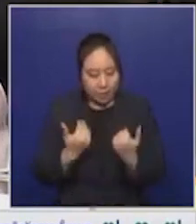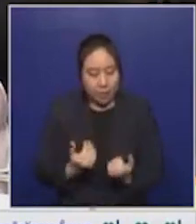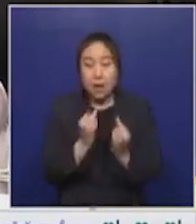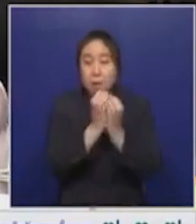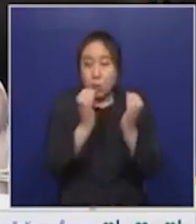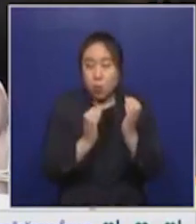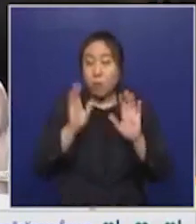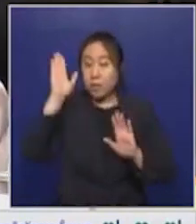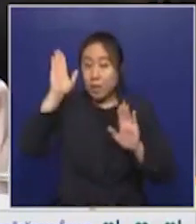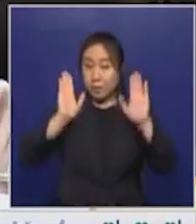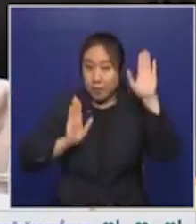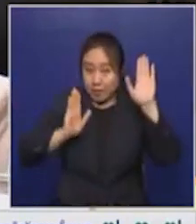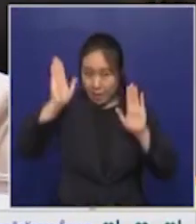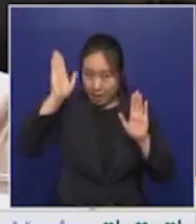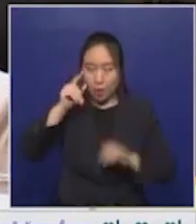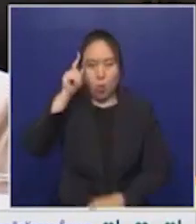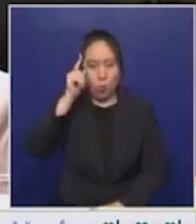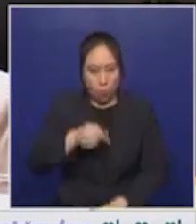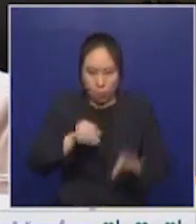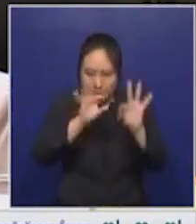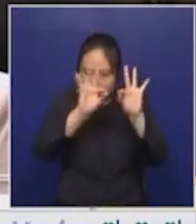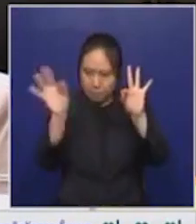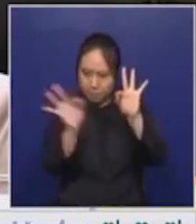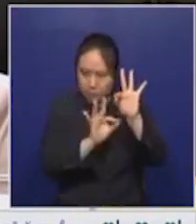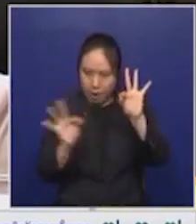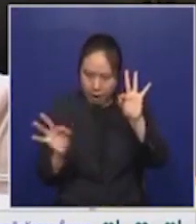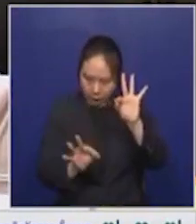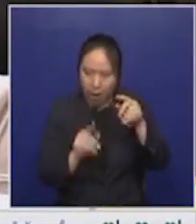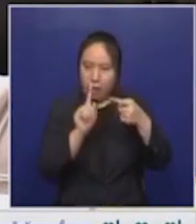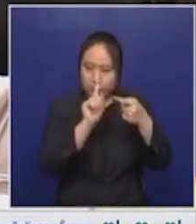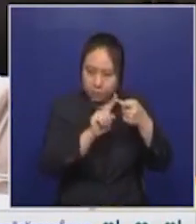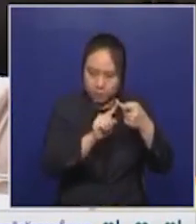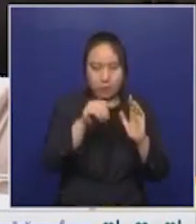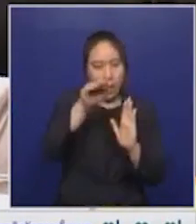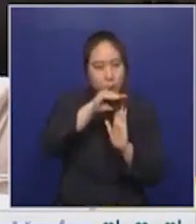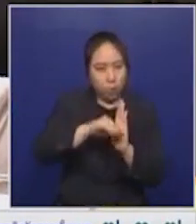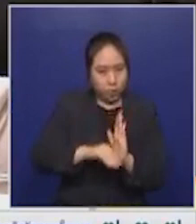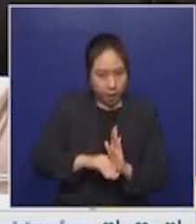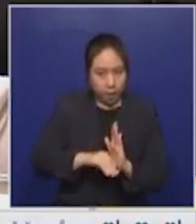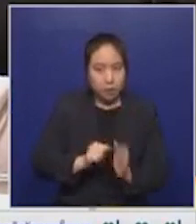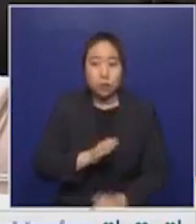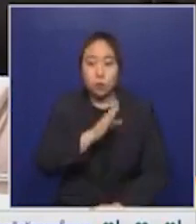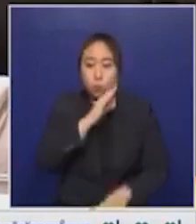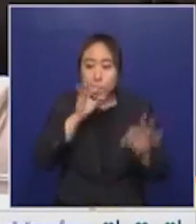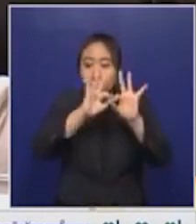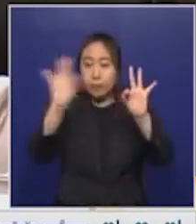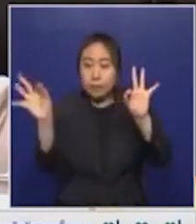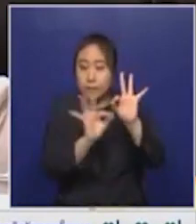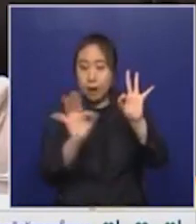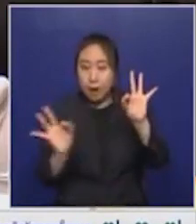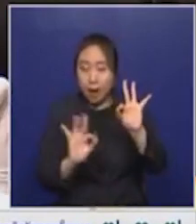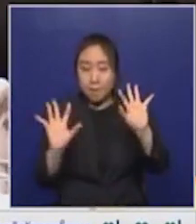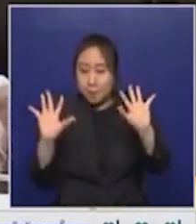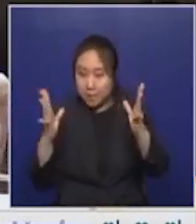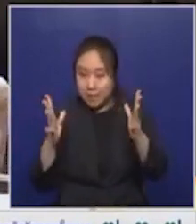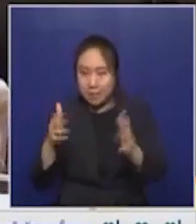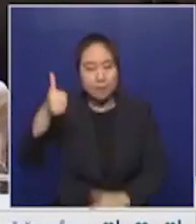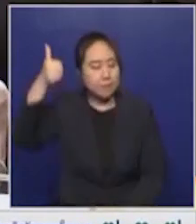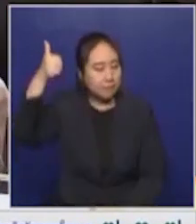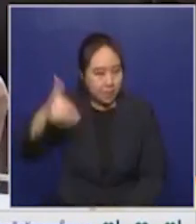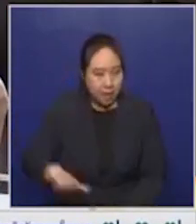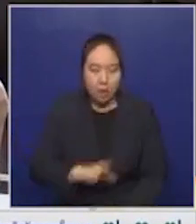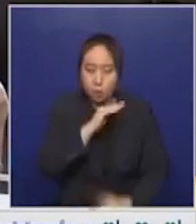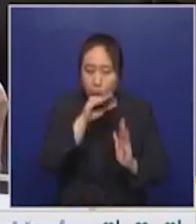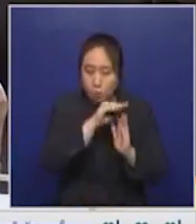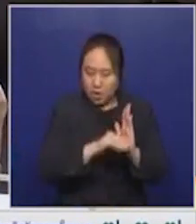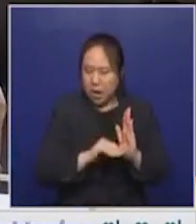นั้นมันต้องเป็นทั้งเนื้อหาและกระบวนการบางทีเนื้อหาถ้าไม่เป็นก็ไม่ได้กระบวนการถ้า